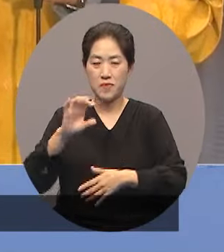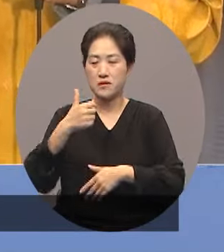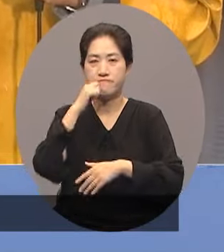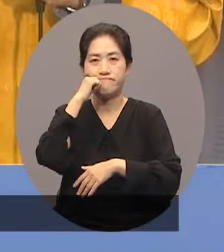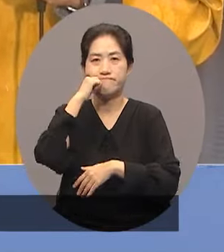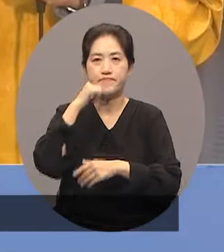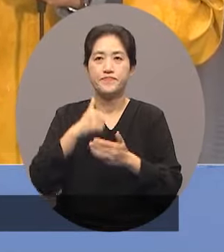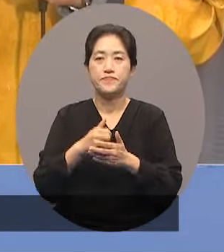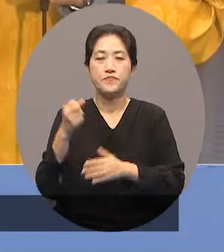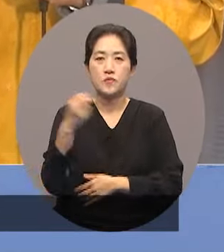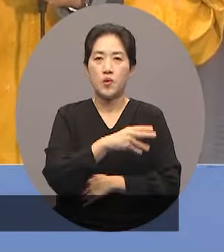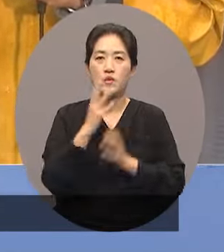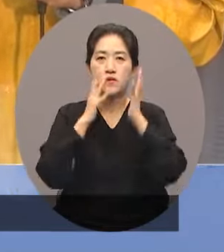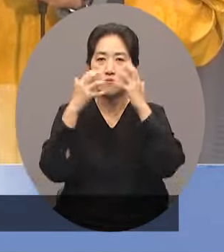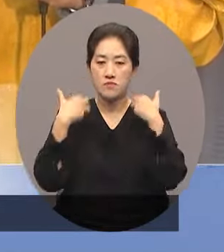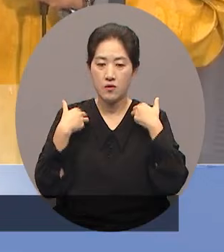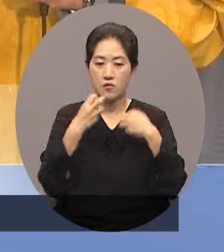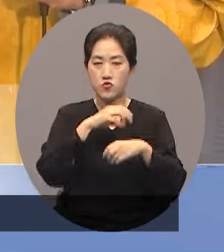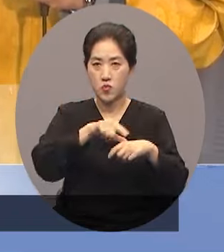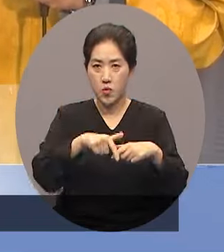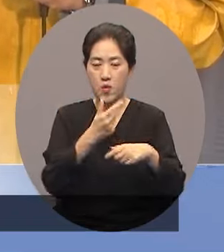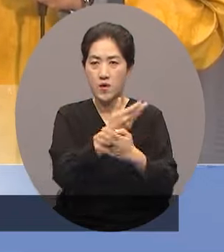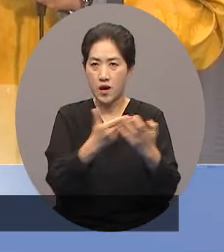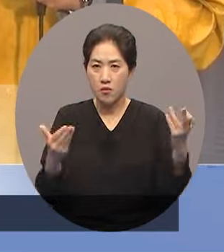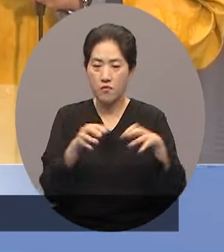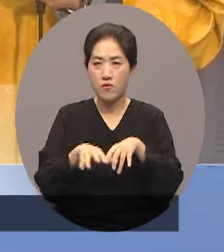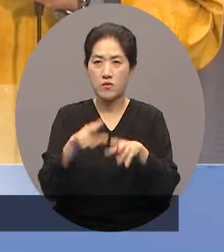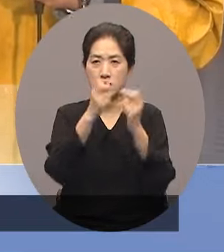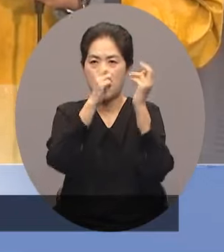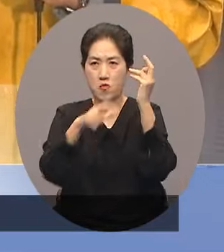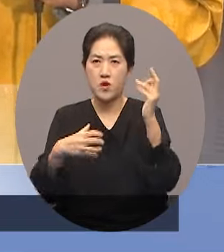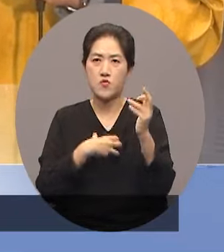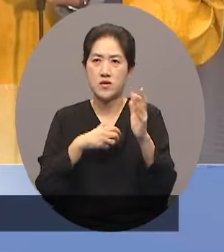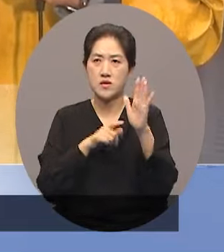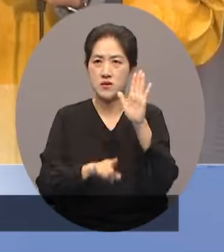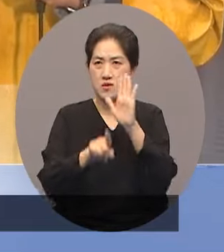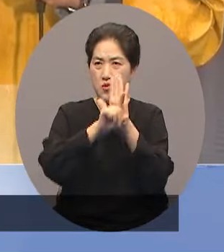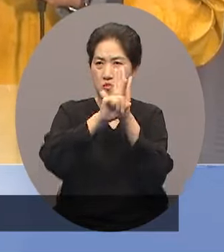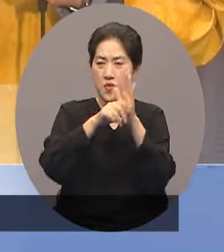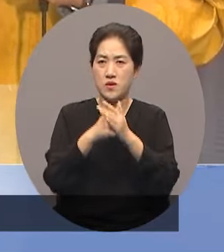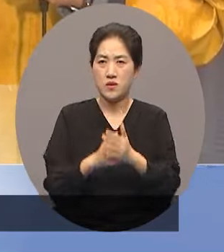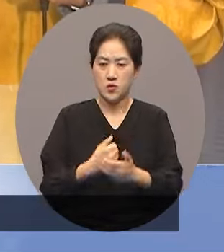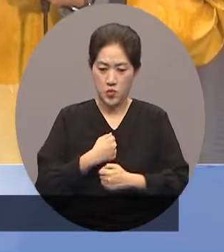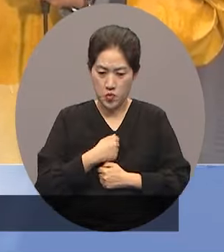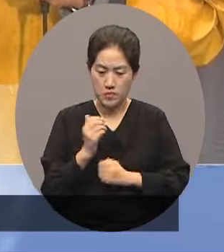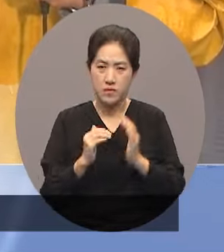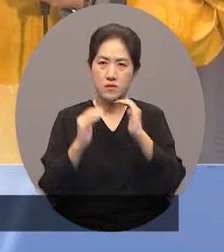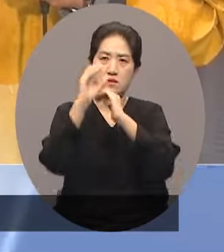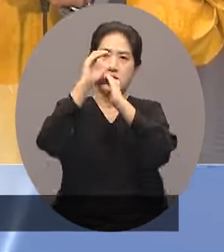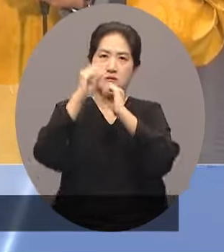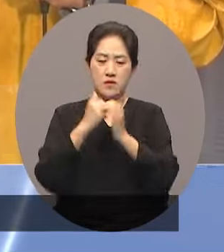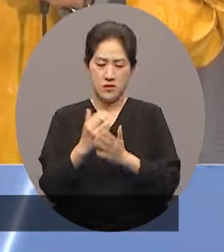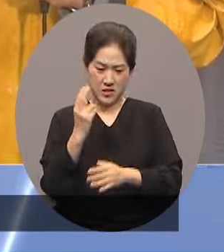통제됐고, 산림청은 수도권과 강원 지역의 산사태 위기 경보를 경계에서